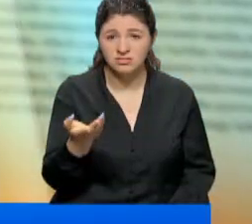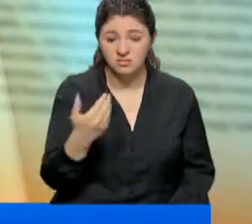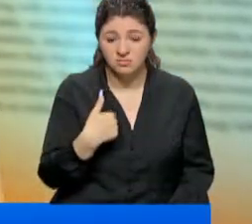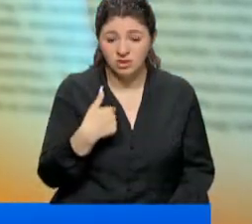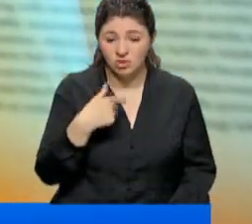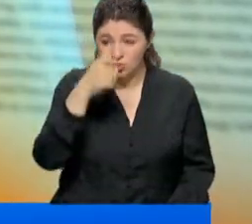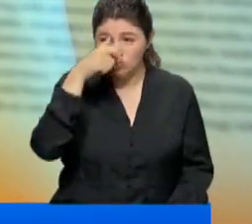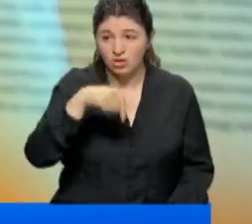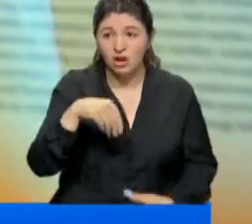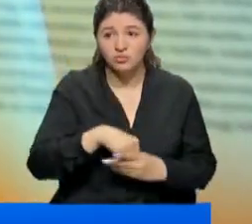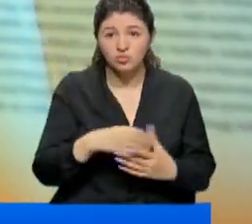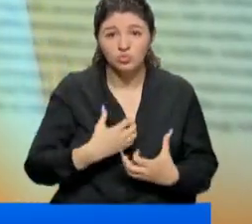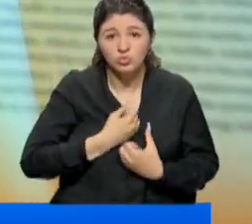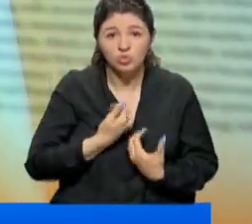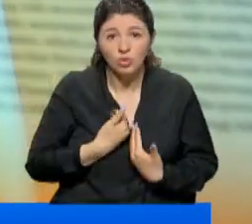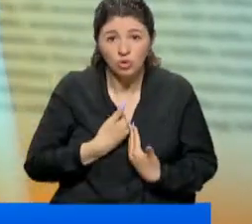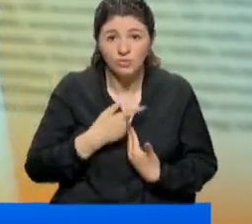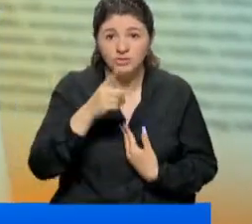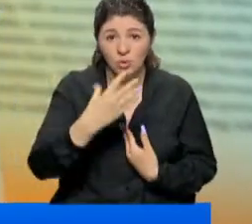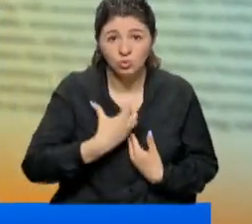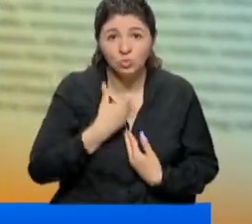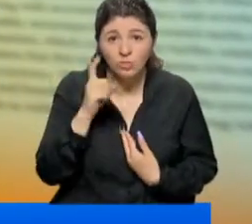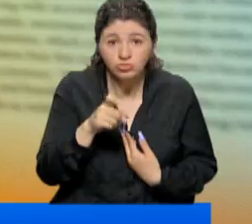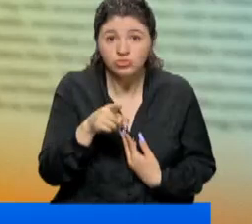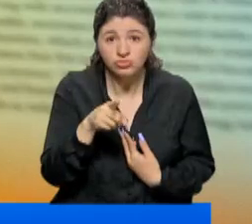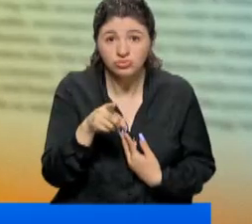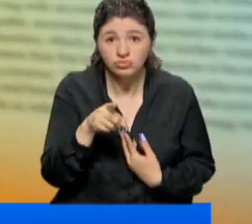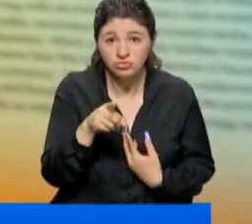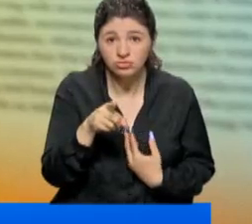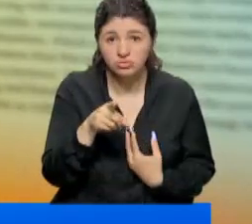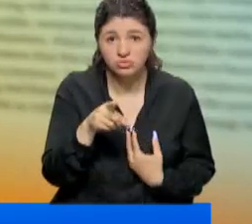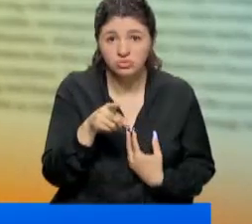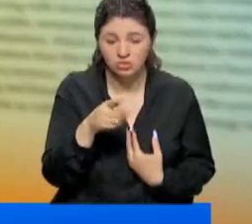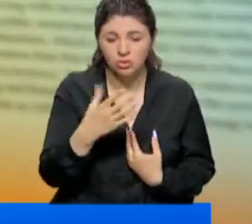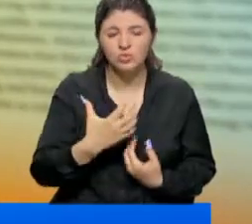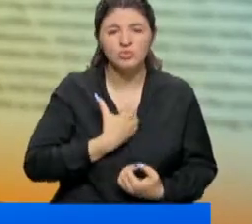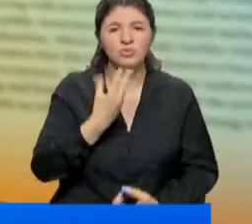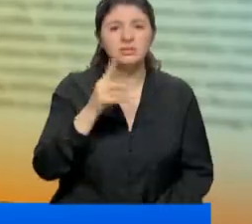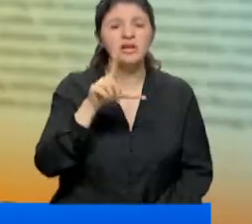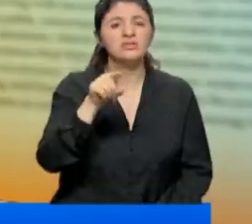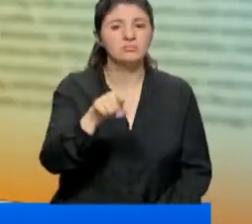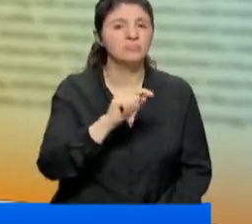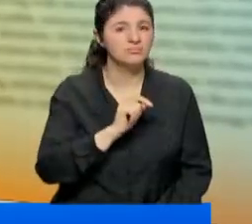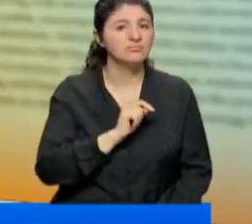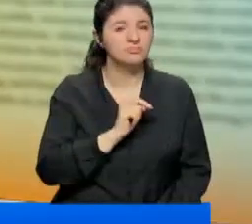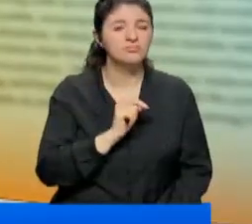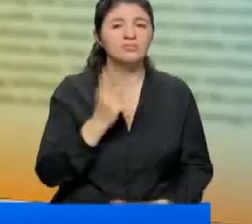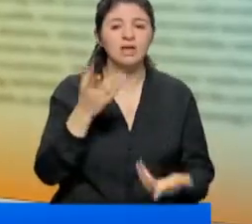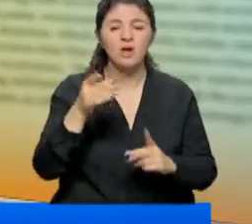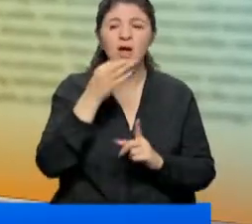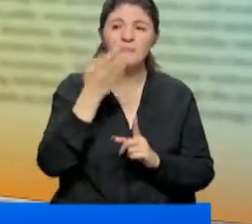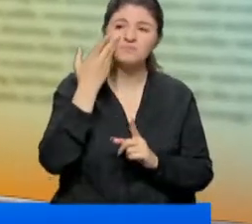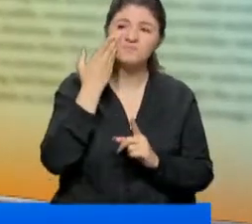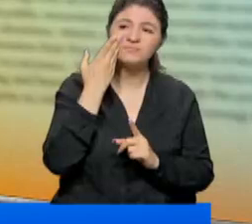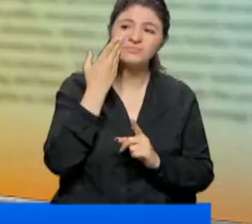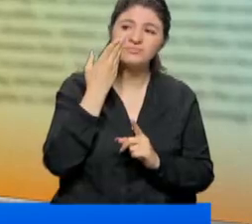ülke için üzülüyorum Siz üzülüyor musunuz bu üzüm melisiniz Eğer bu